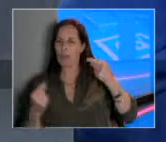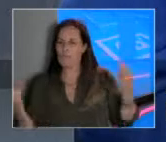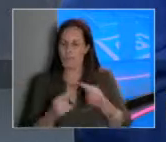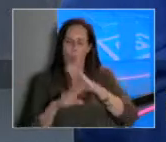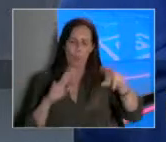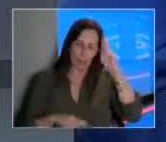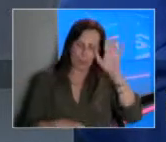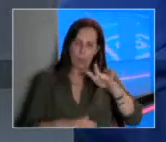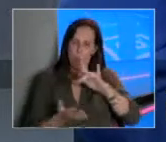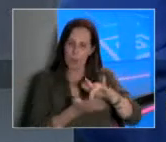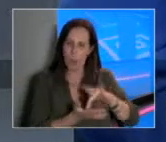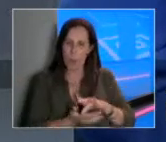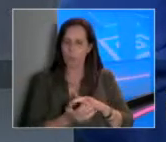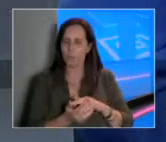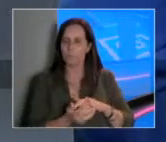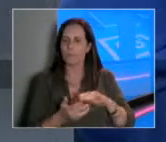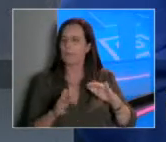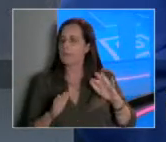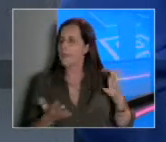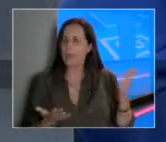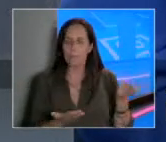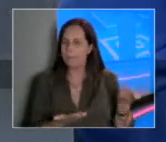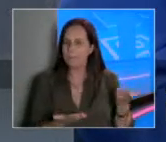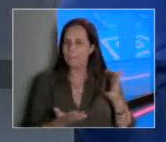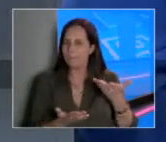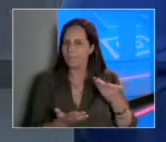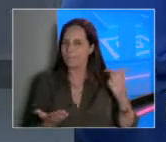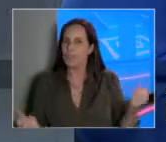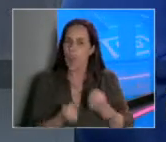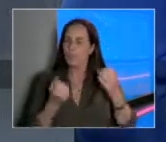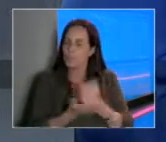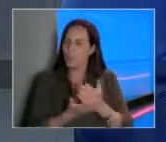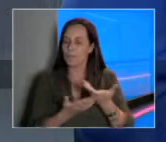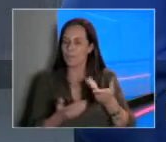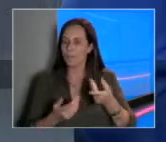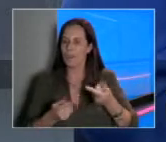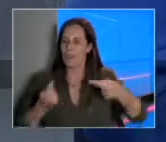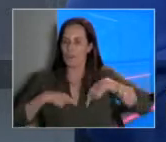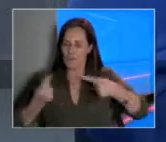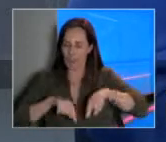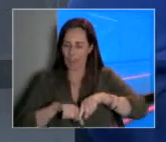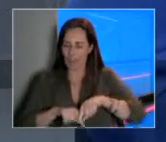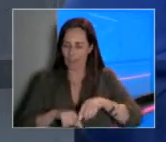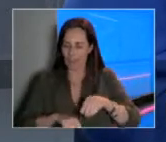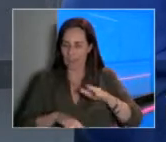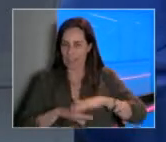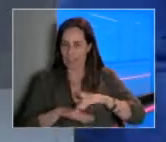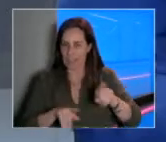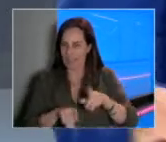לא רק בליכוד, אלא במקומות אחרים. איך הם מתכוננים להיות יושבת ראש ועדת האתיקה? זה קצת להיות גננת בגן ילדים,